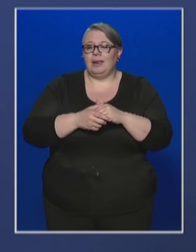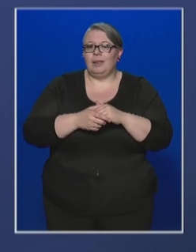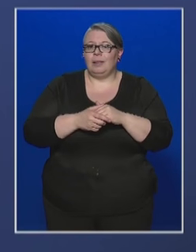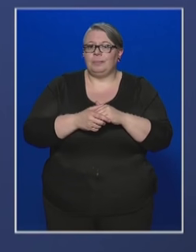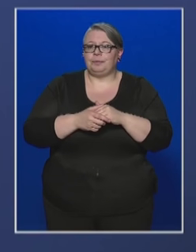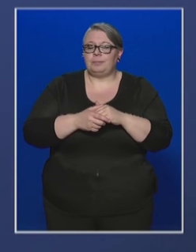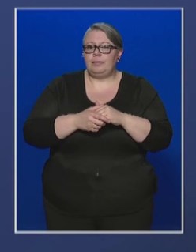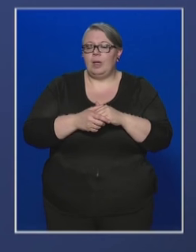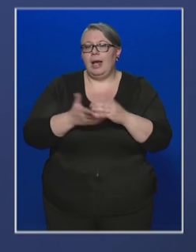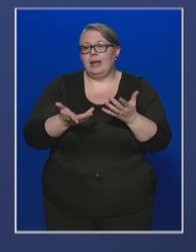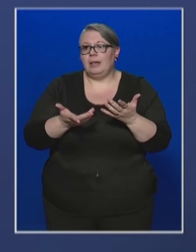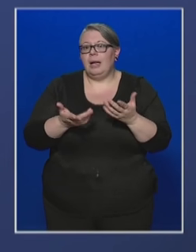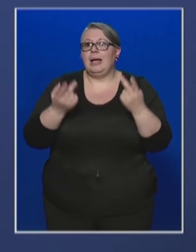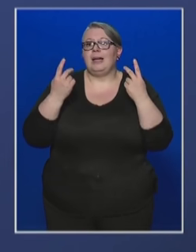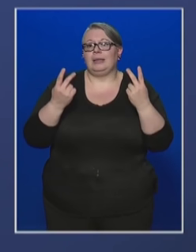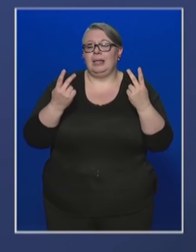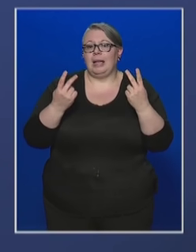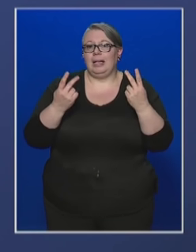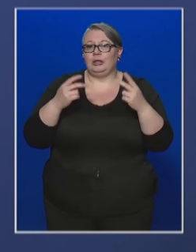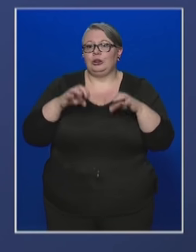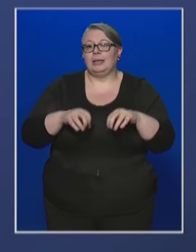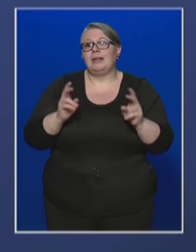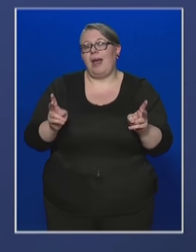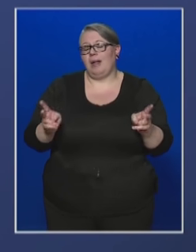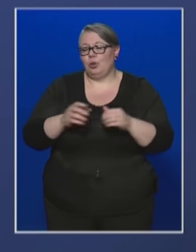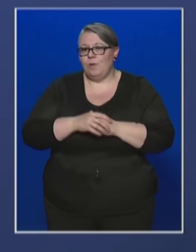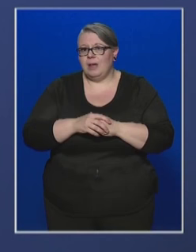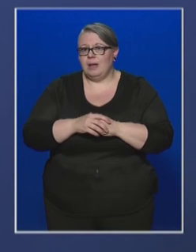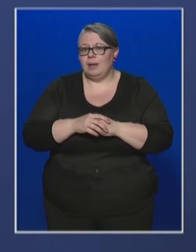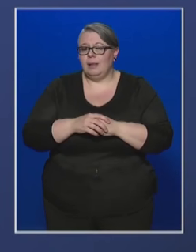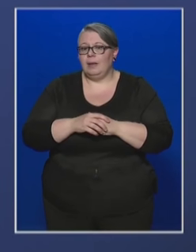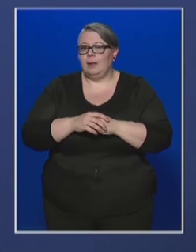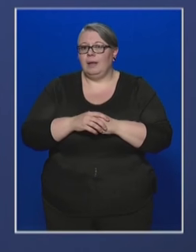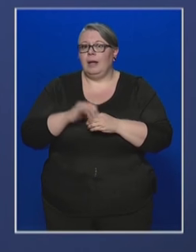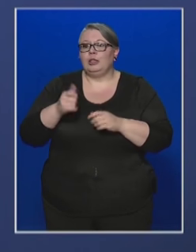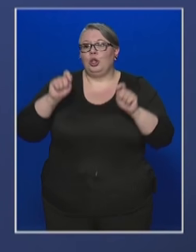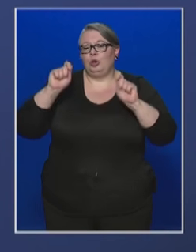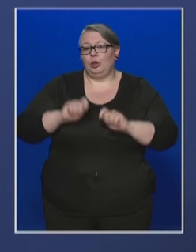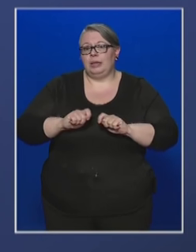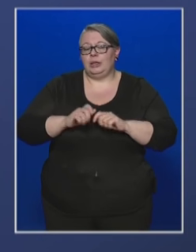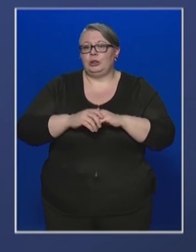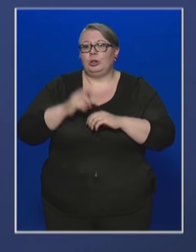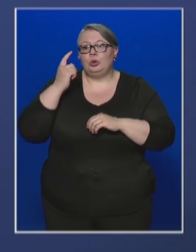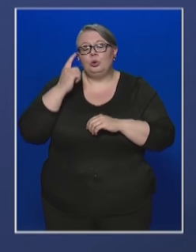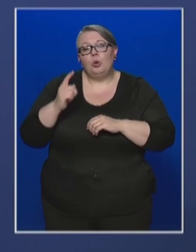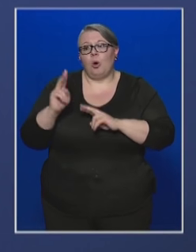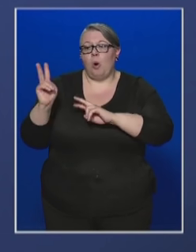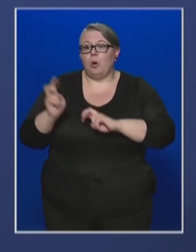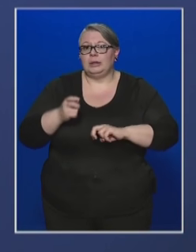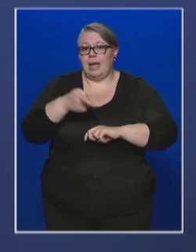tulajdonképpen egyfajta értékelést tesz lehetővé, és döntést tudok